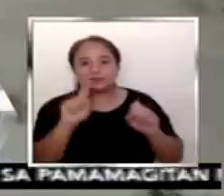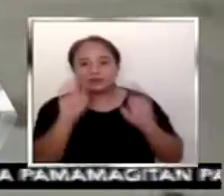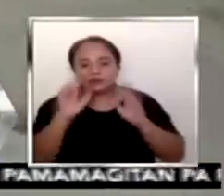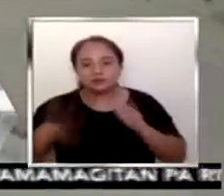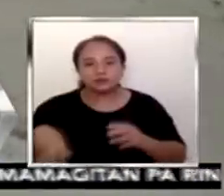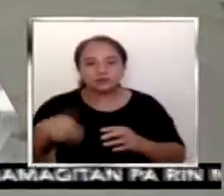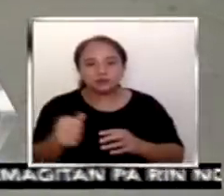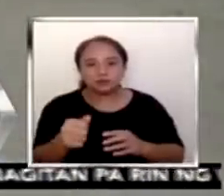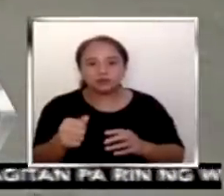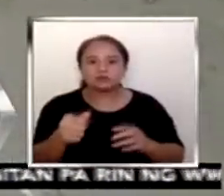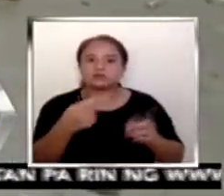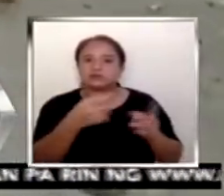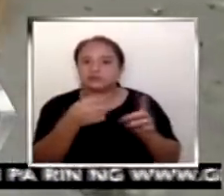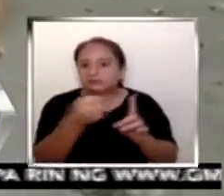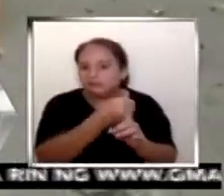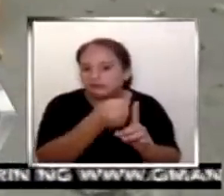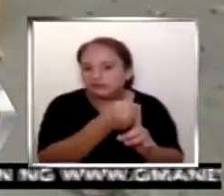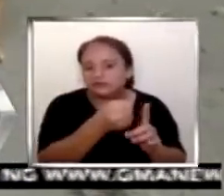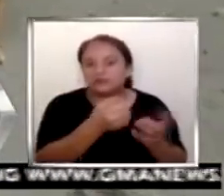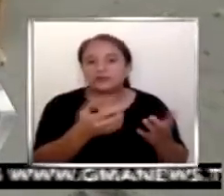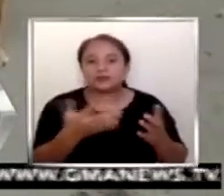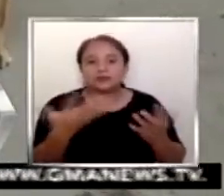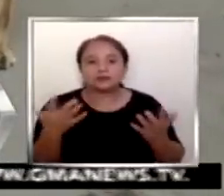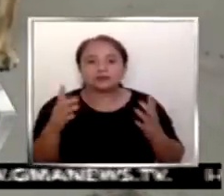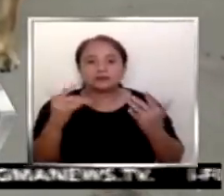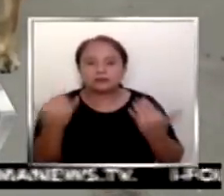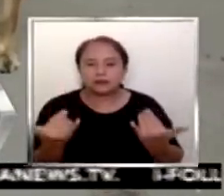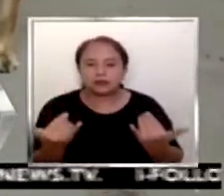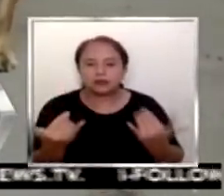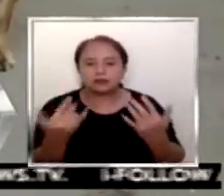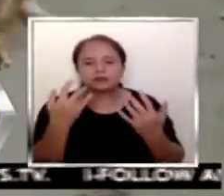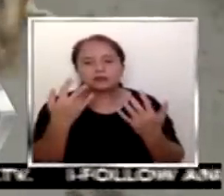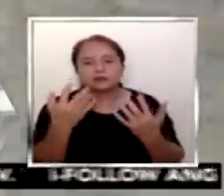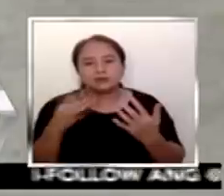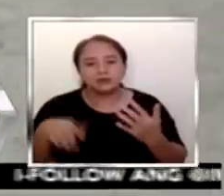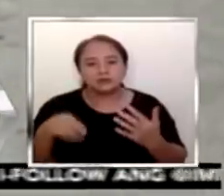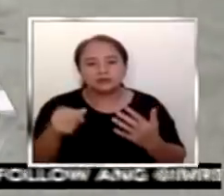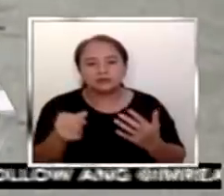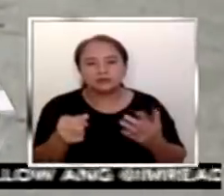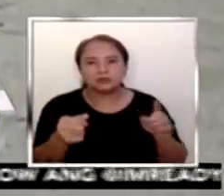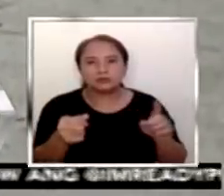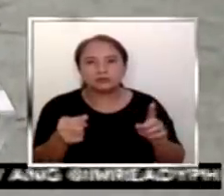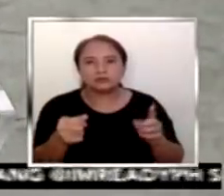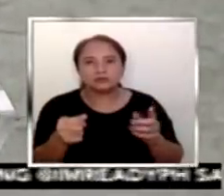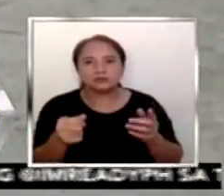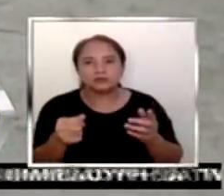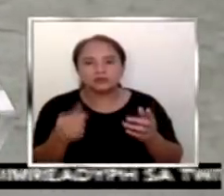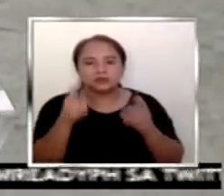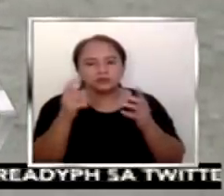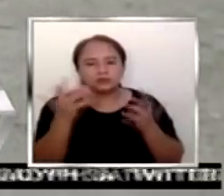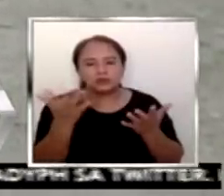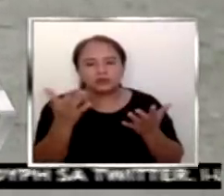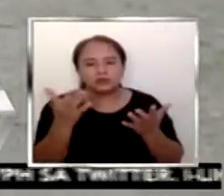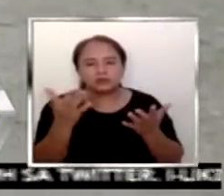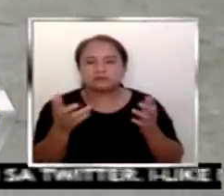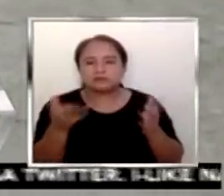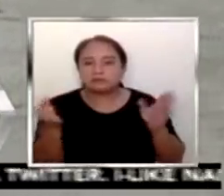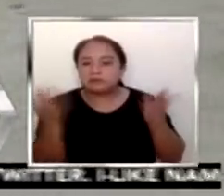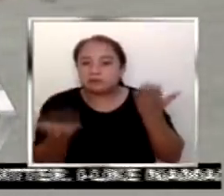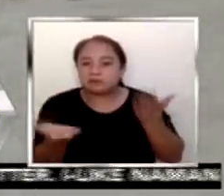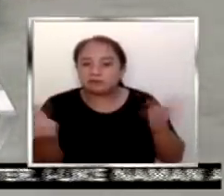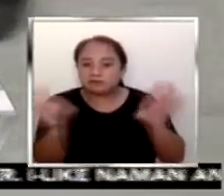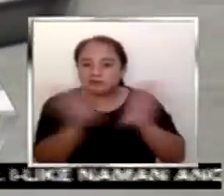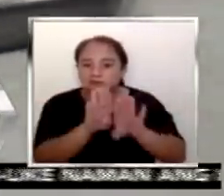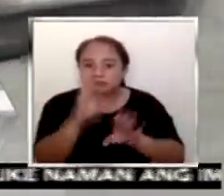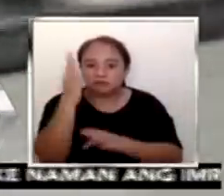trade. Pero ang tahanang kumakadinga sa mga asong pinagmamalupitan, nanganganib magsara. Ayon sa